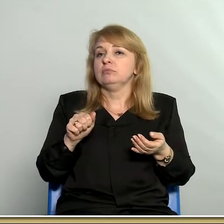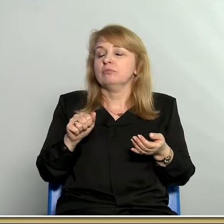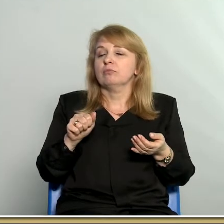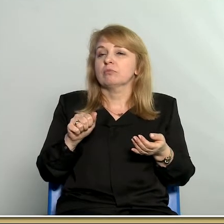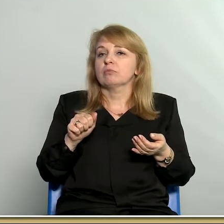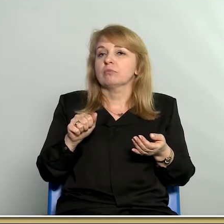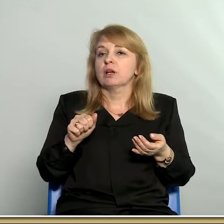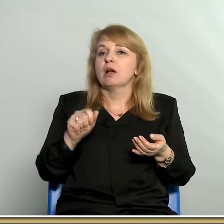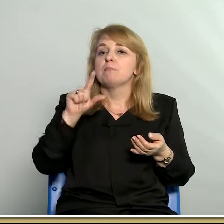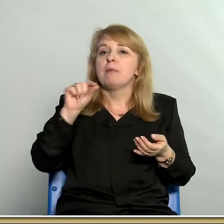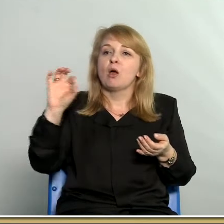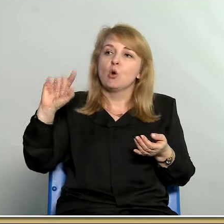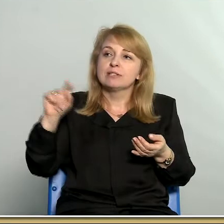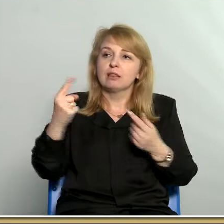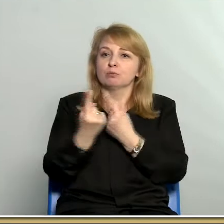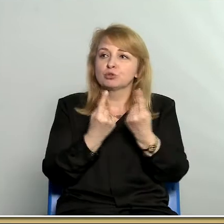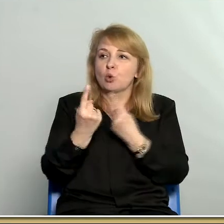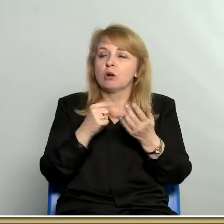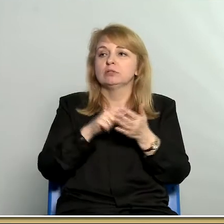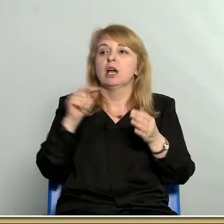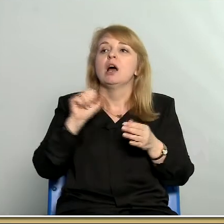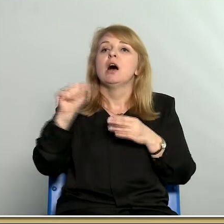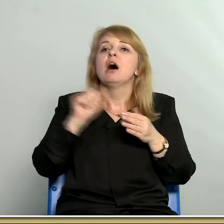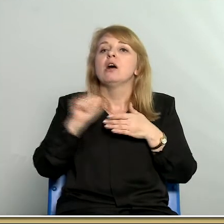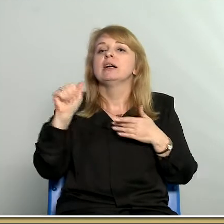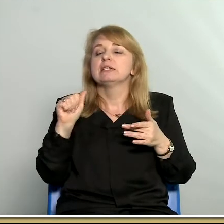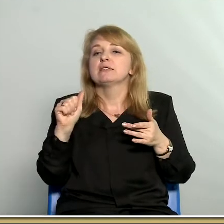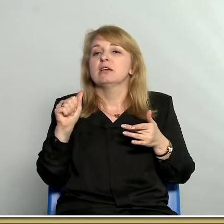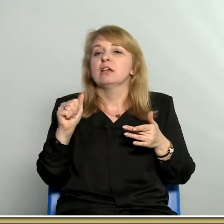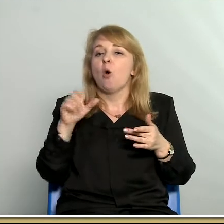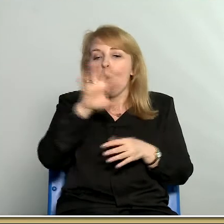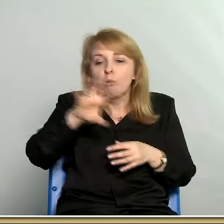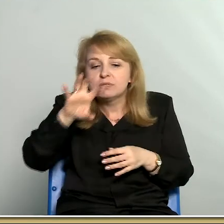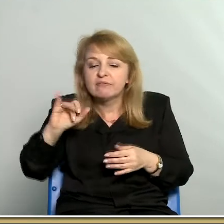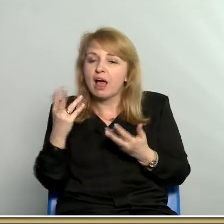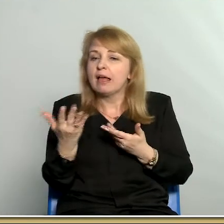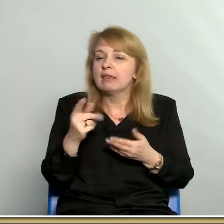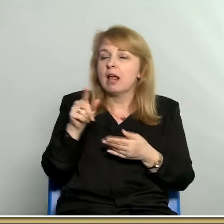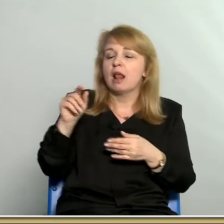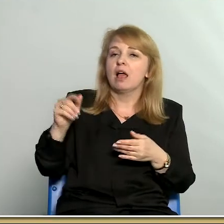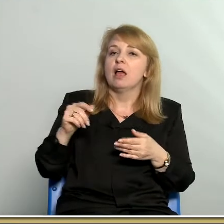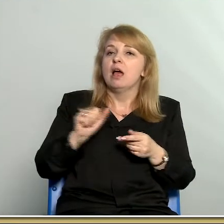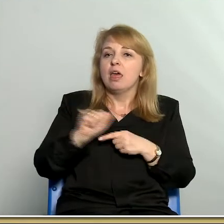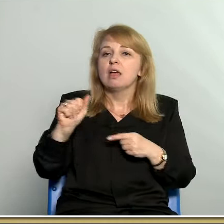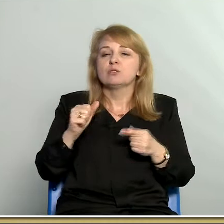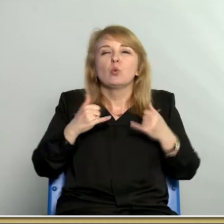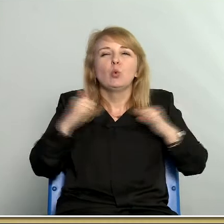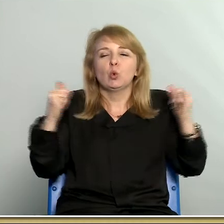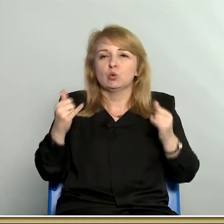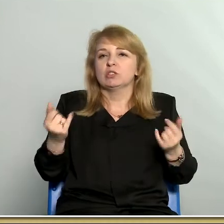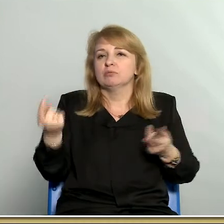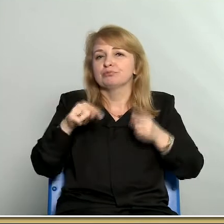chodzi o te POZ-ty, to będziemy monitorowali na ile w ogóle w ten typ interwencji